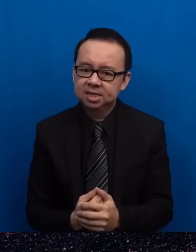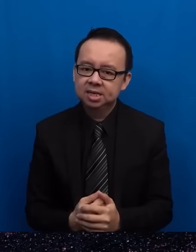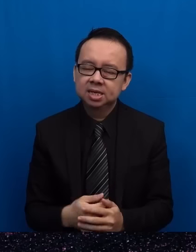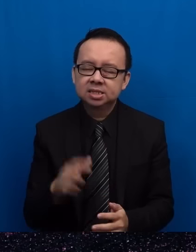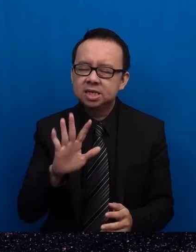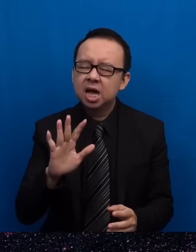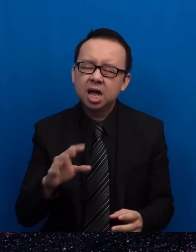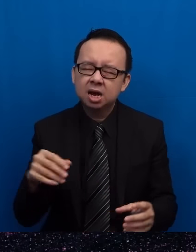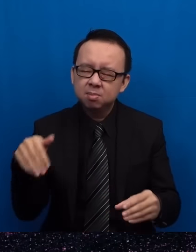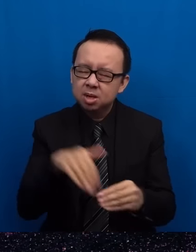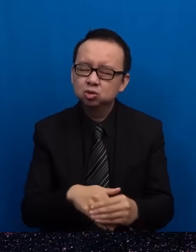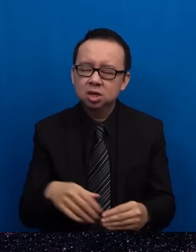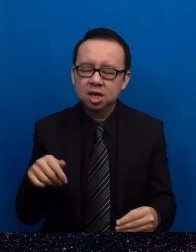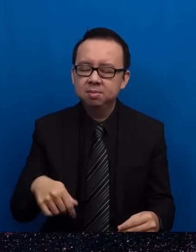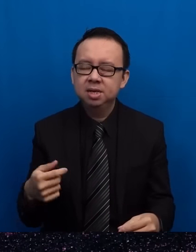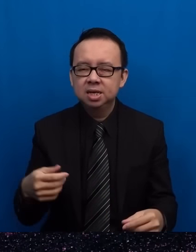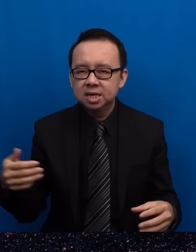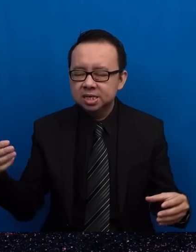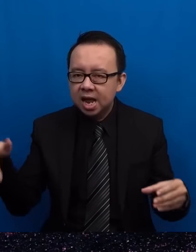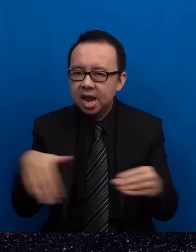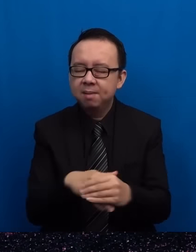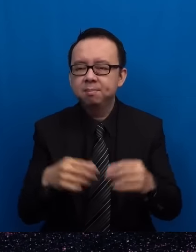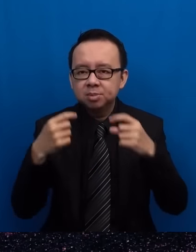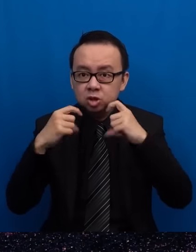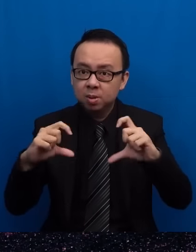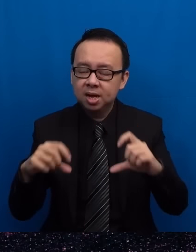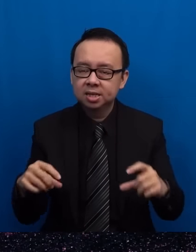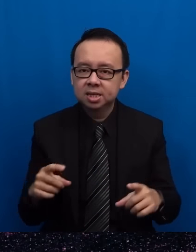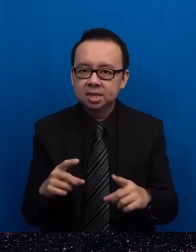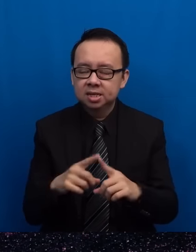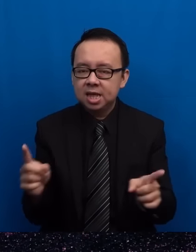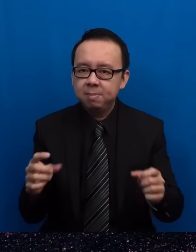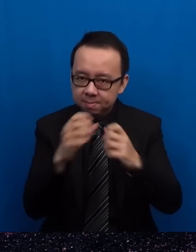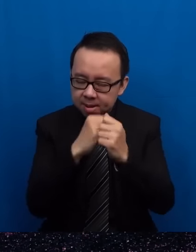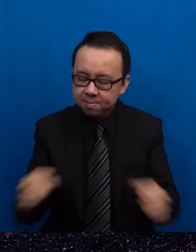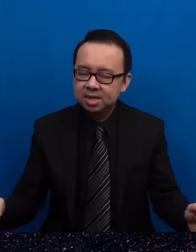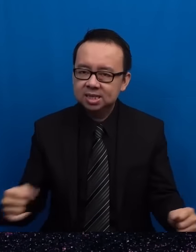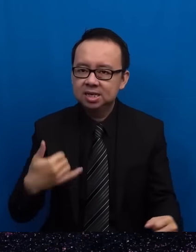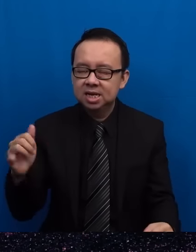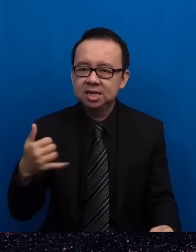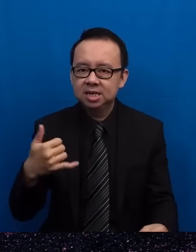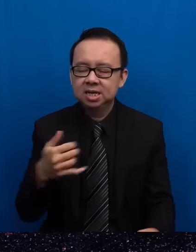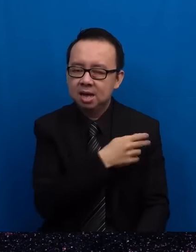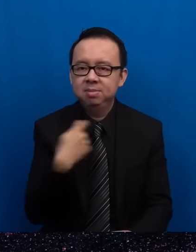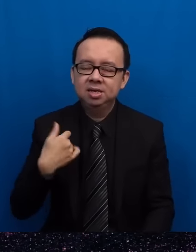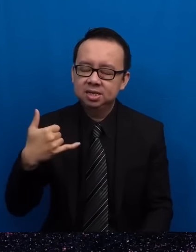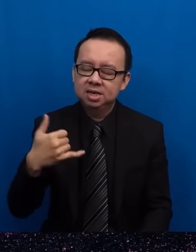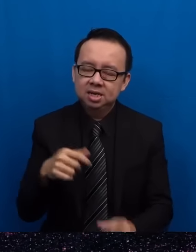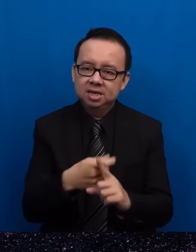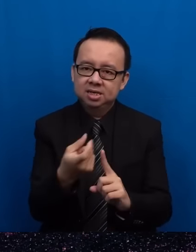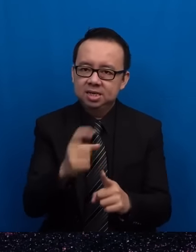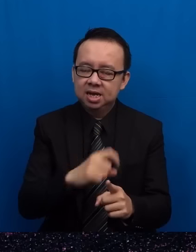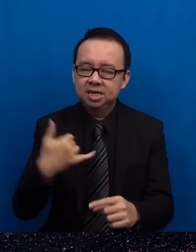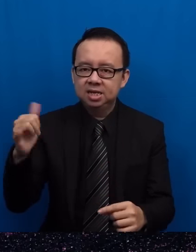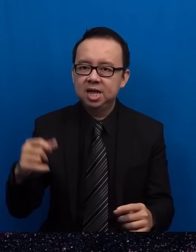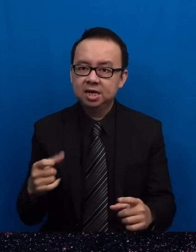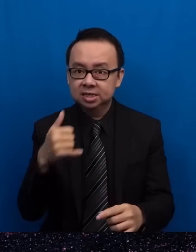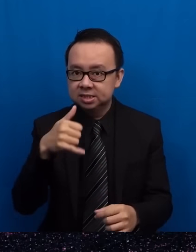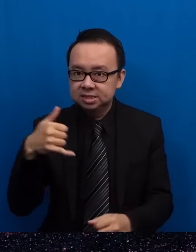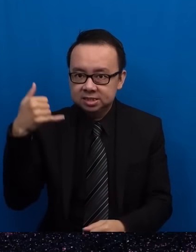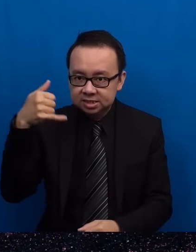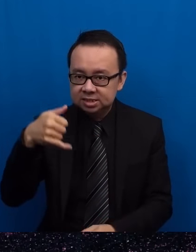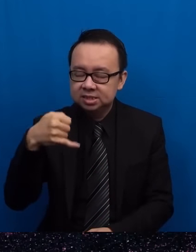janganlah masukkan kami ke dalam pencobaan, tetapi bebaskanlah kami dari segala yang jahat. Sebab Engkaulah yang mempunyai